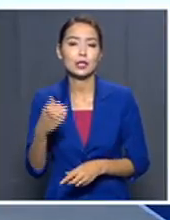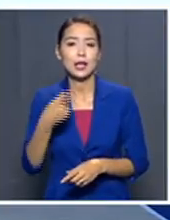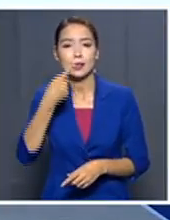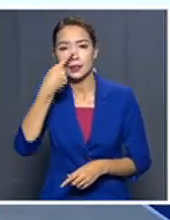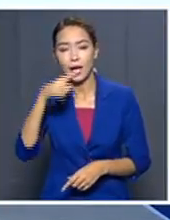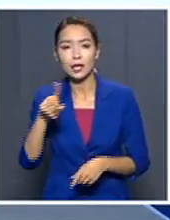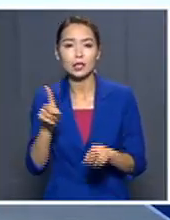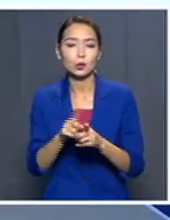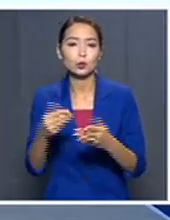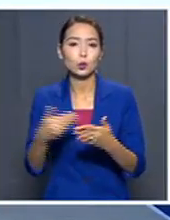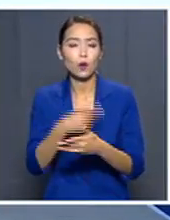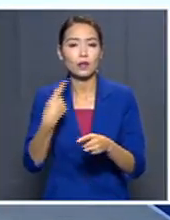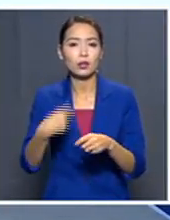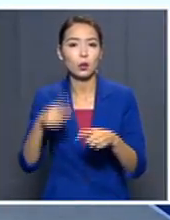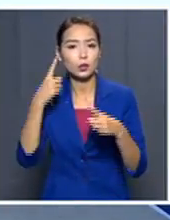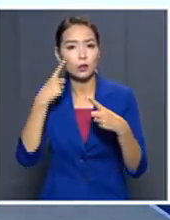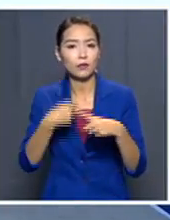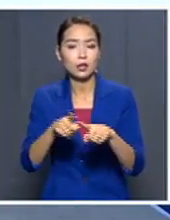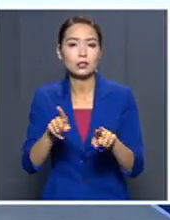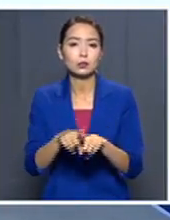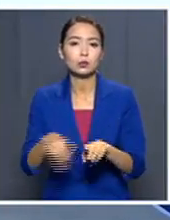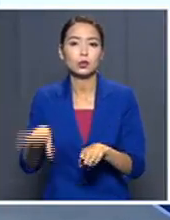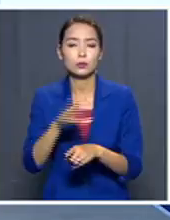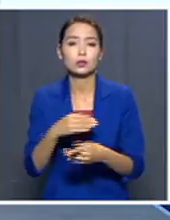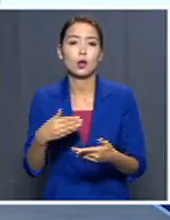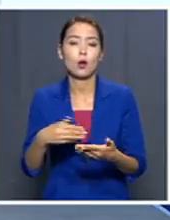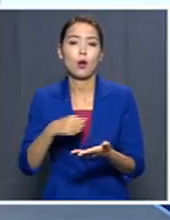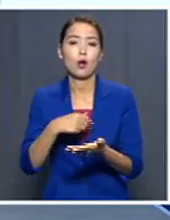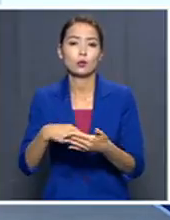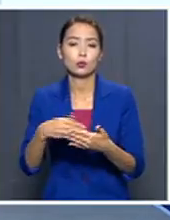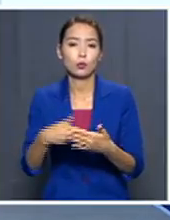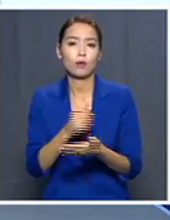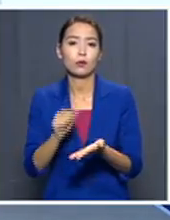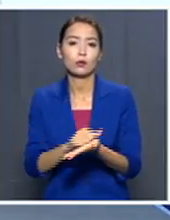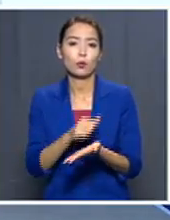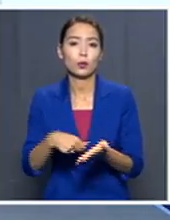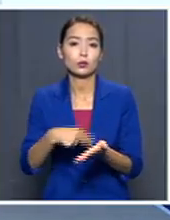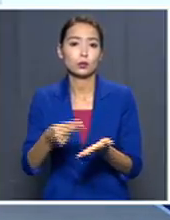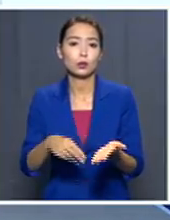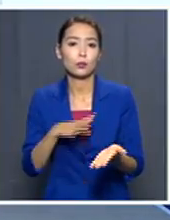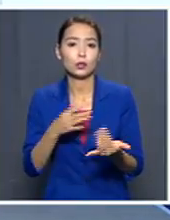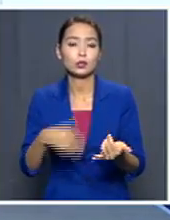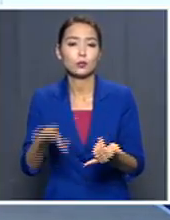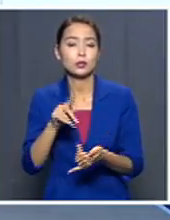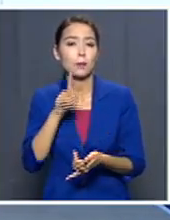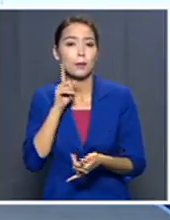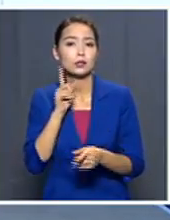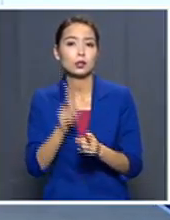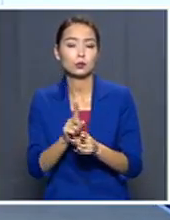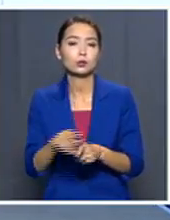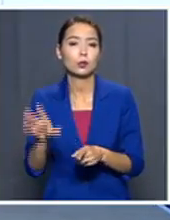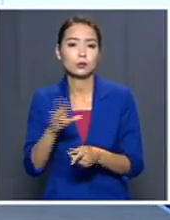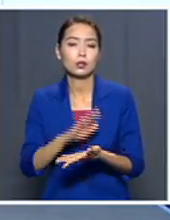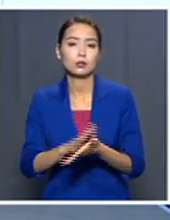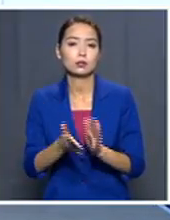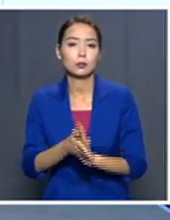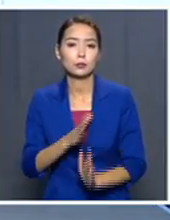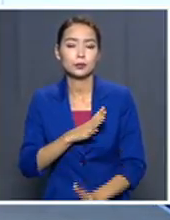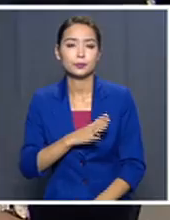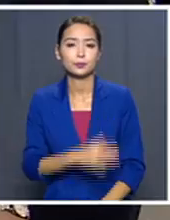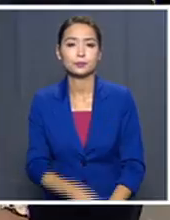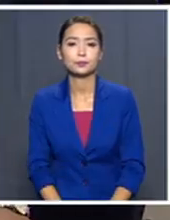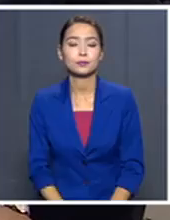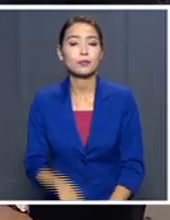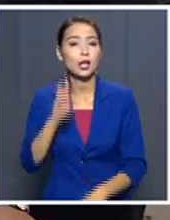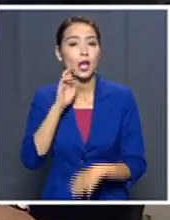инновациялық агенттігі өзара ынтымақтастық туралы меморандумға қол қойып, дарынды жастардың стартаптарын бірігіп іске асыруға келісті.